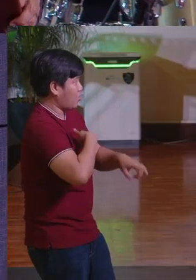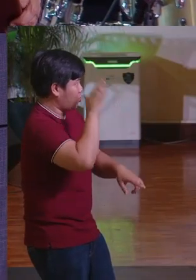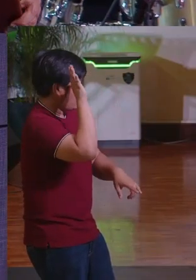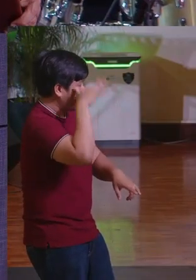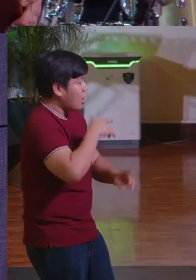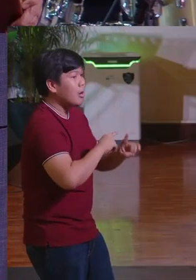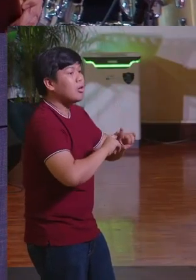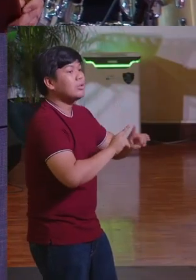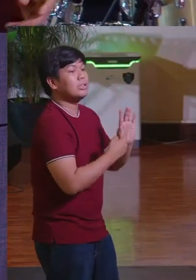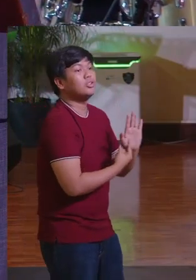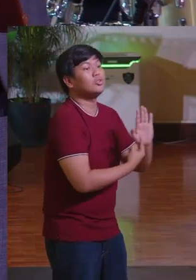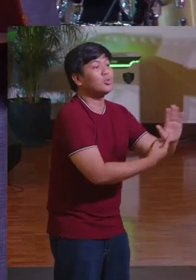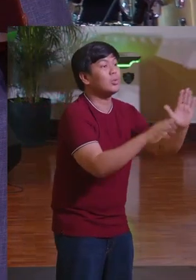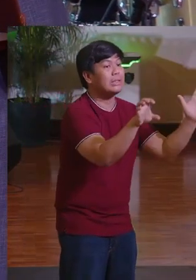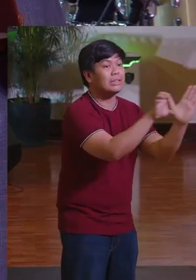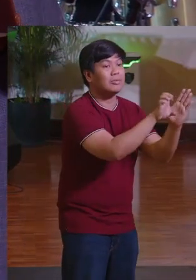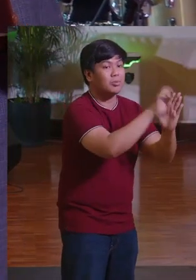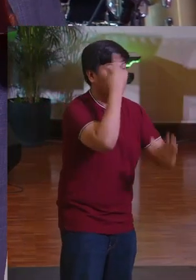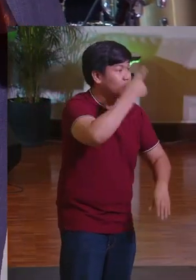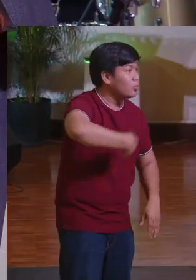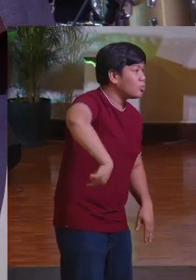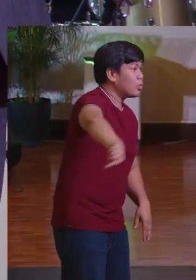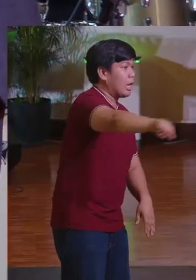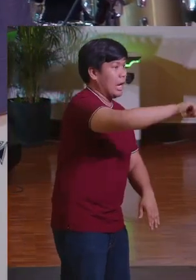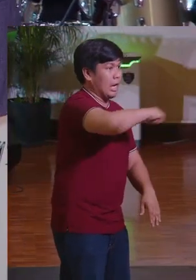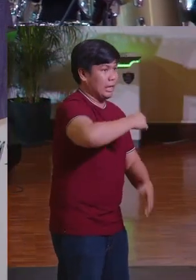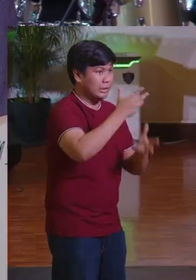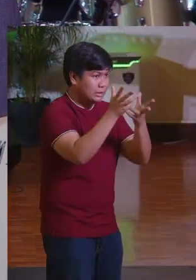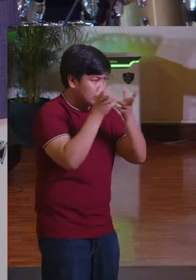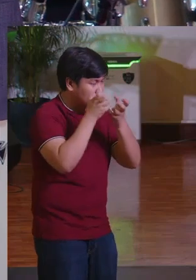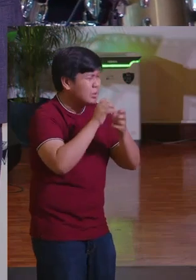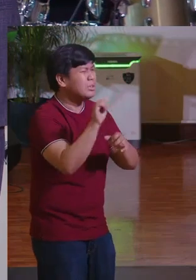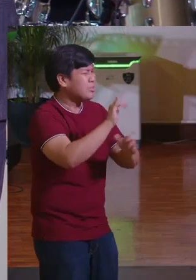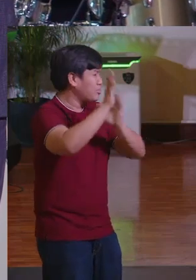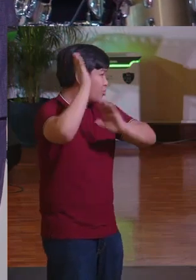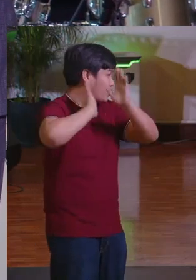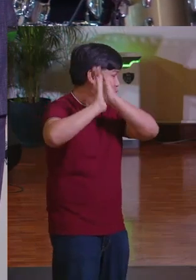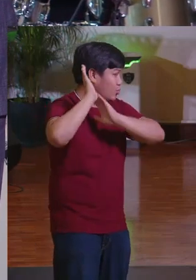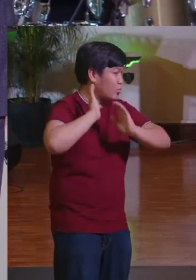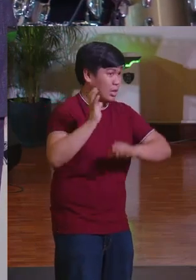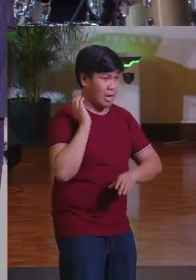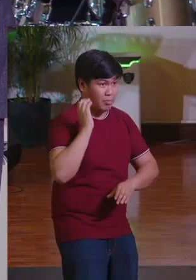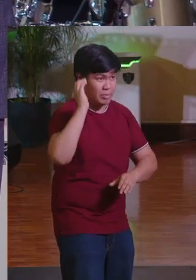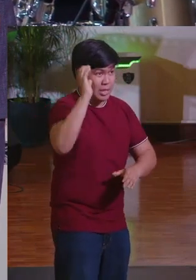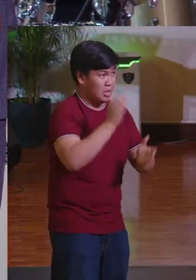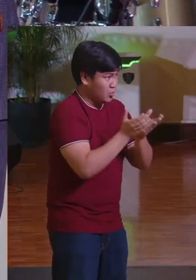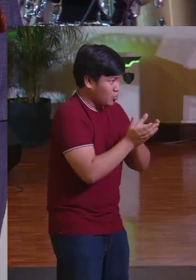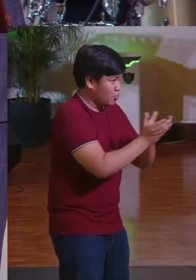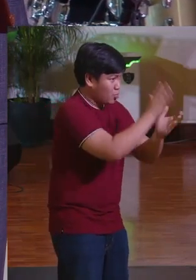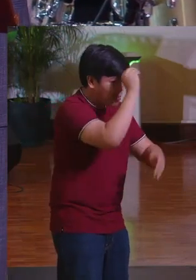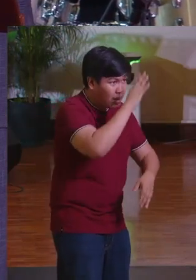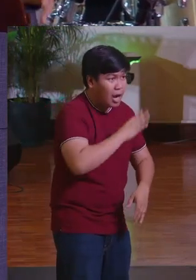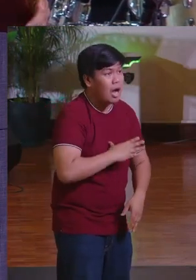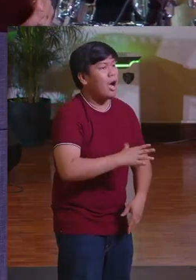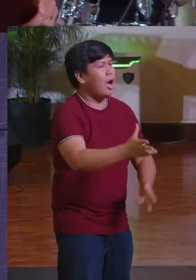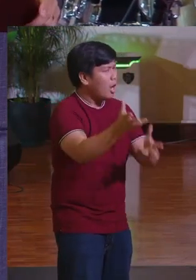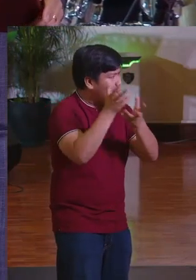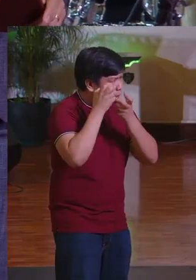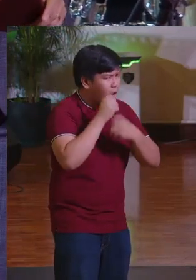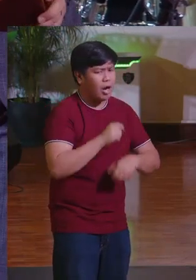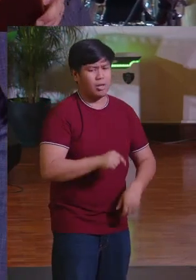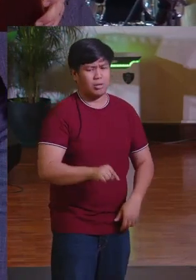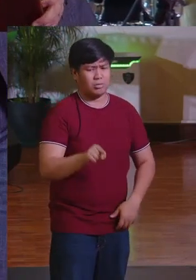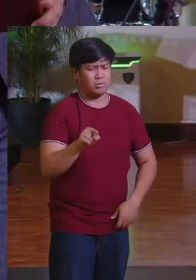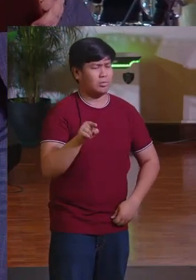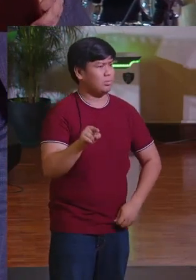At magandang mensahe rin para sa mga nakakakinig during that time, ang mga tripulante. Ikita po natin dito ang